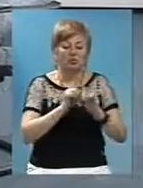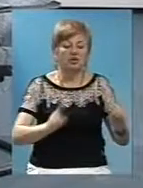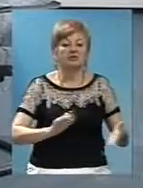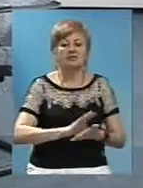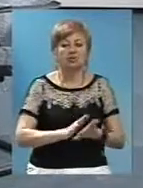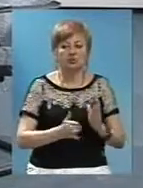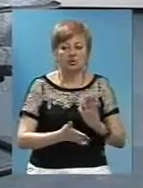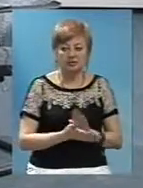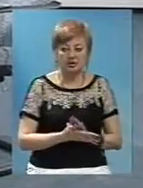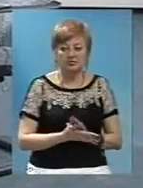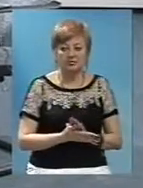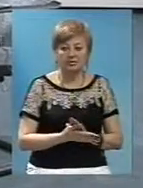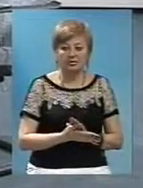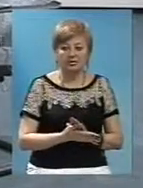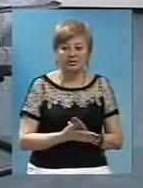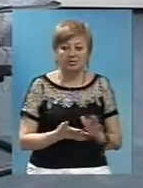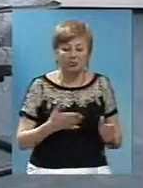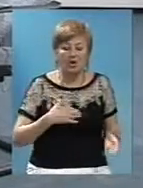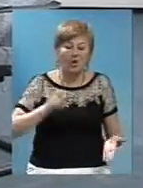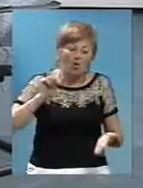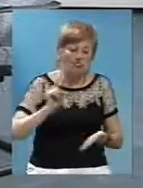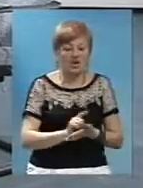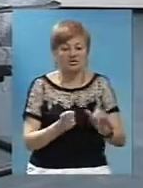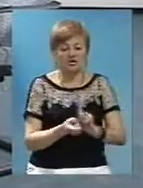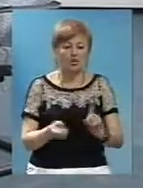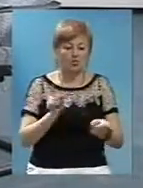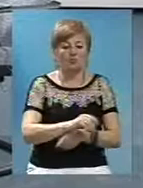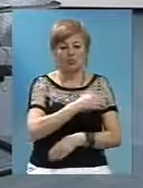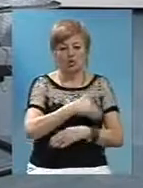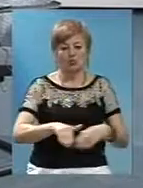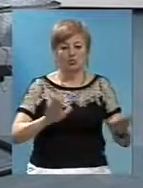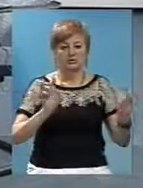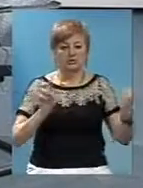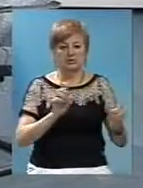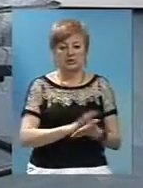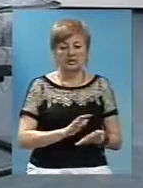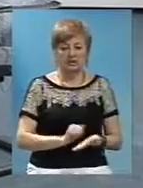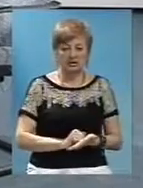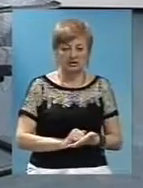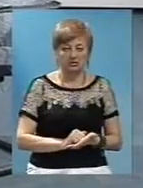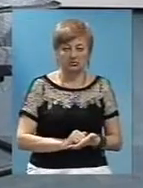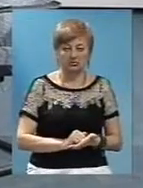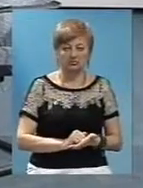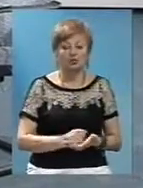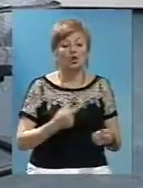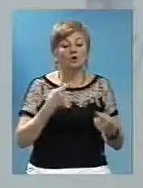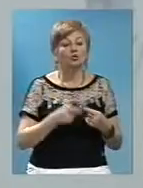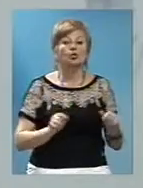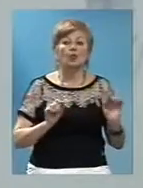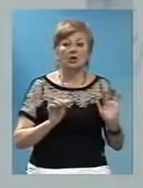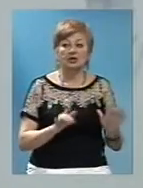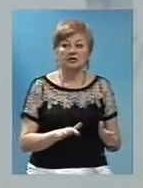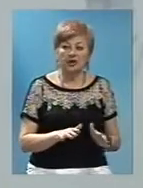це просто наш обов'язок. Це просто наш обов'язок. Тут просто немає питання, на мій погляд. Інша справа, ось ви кажете,